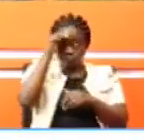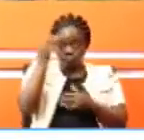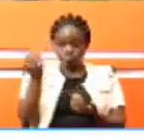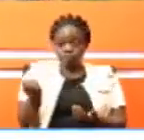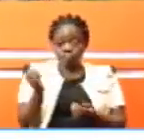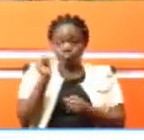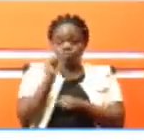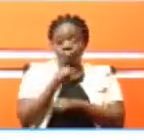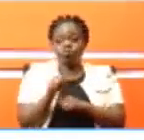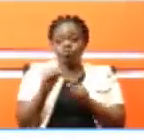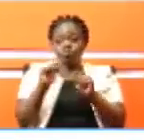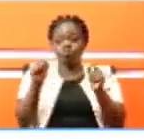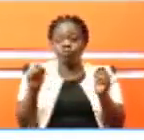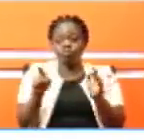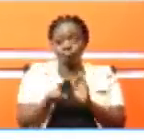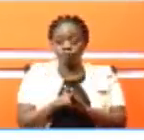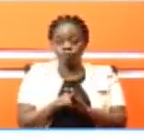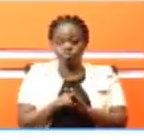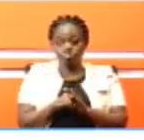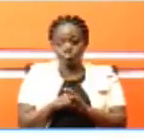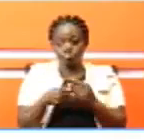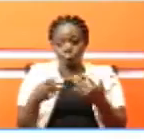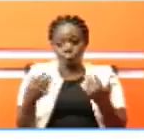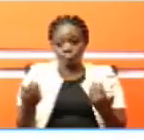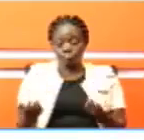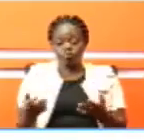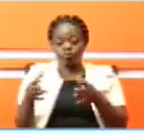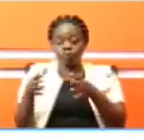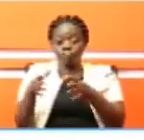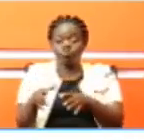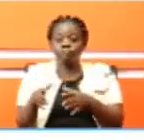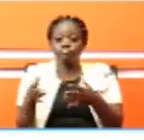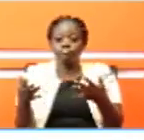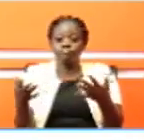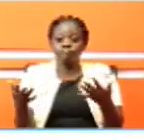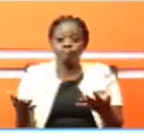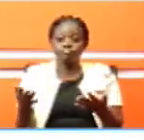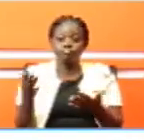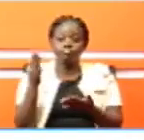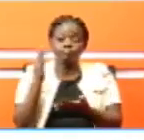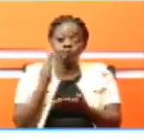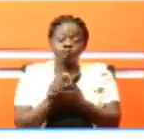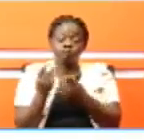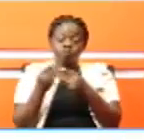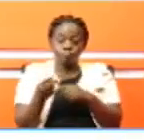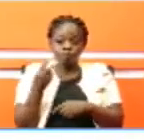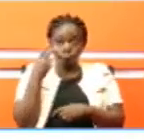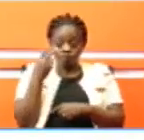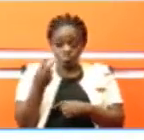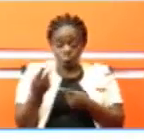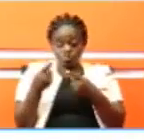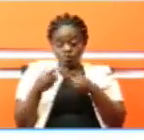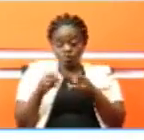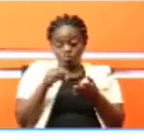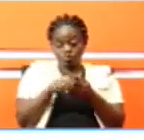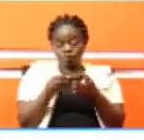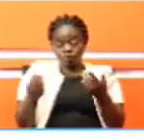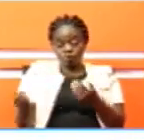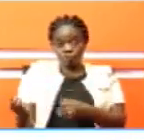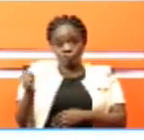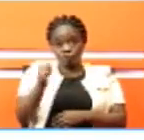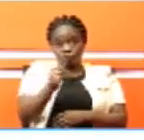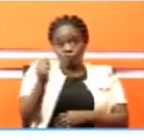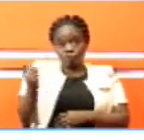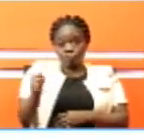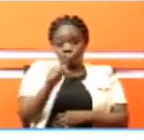obumenyi bw'amateeka. Obubinja buno obw'ebigaali bubadde bwakendeera naye tulaba buzzeemu okuddawo era tugenda kwongera deployment zaffe